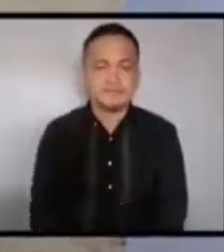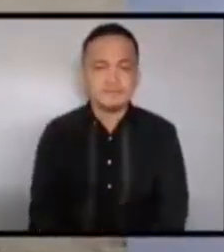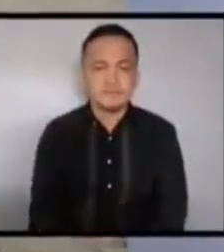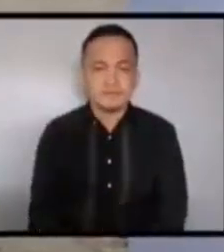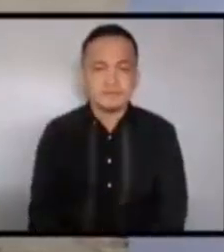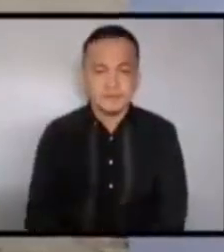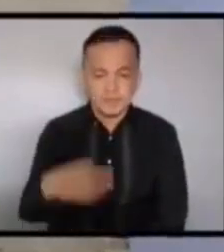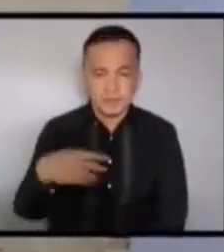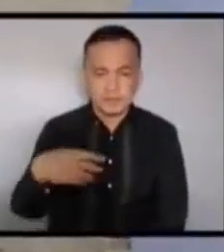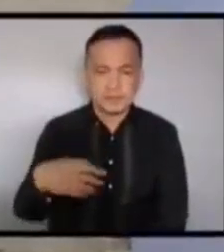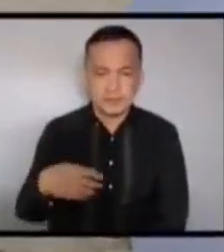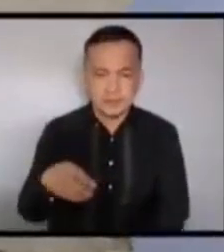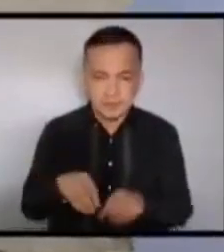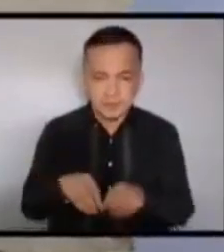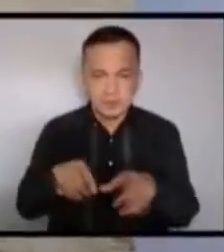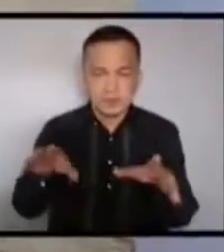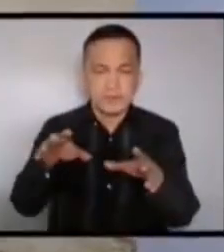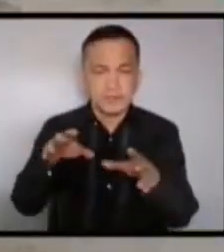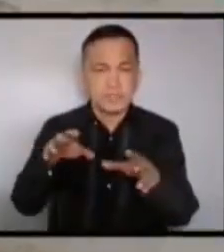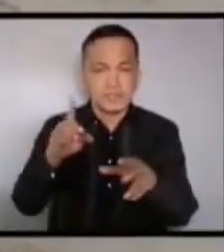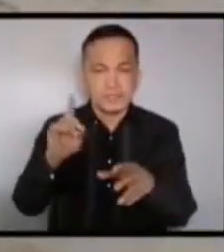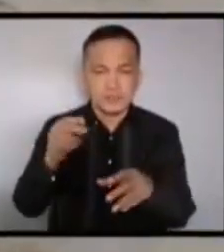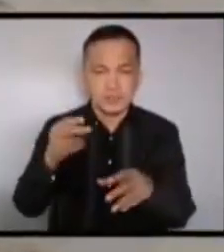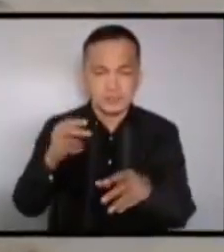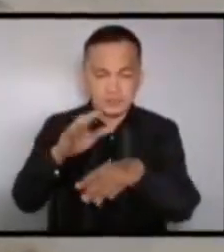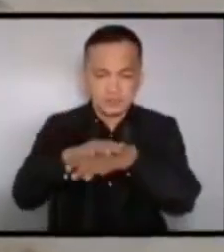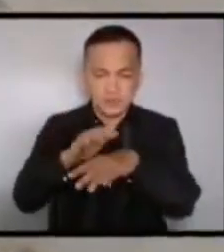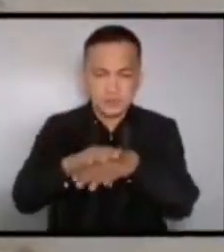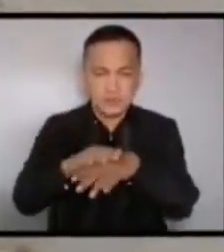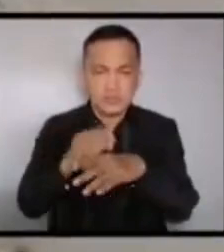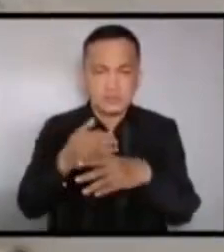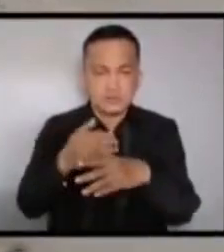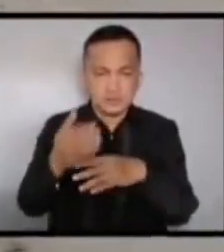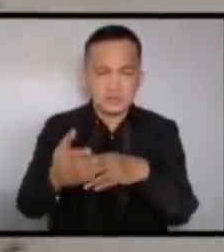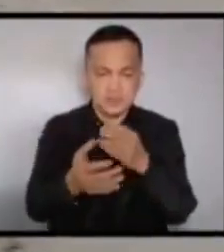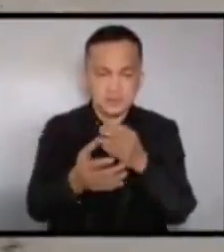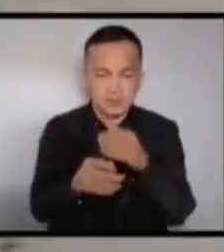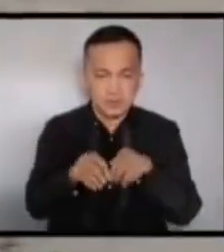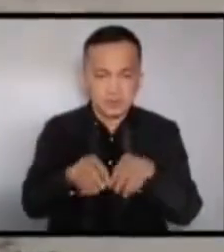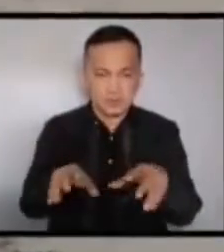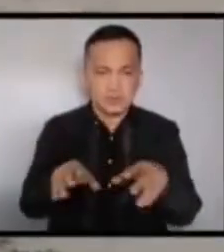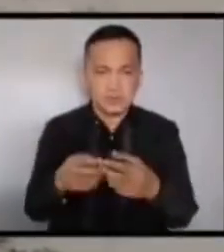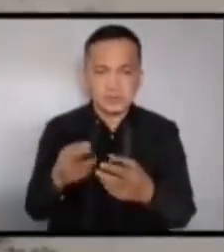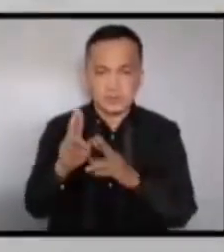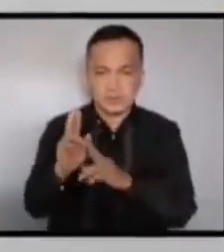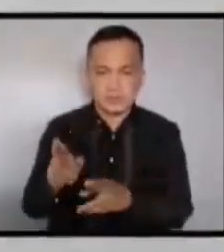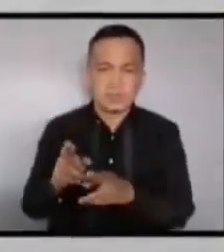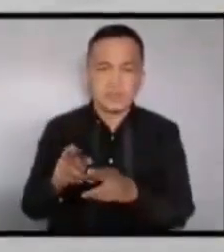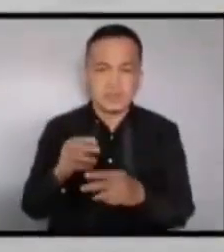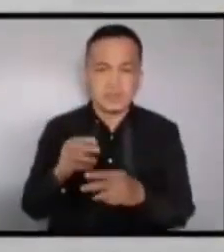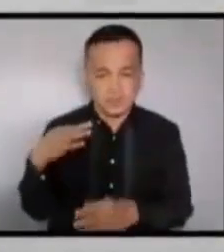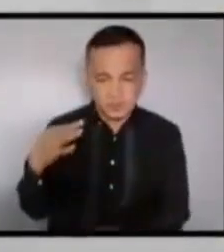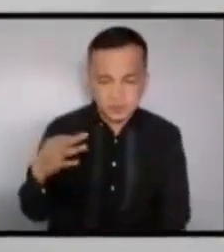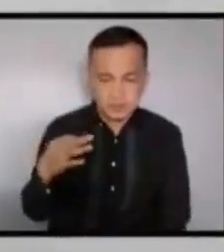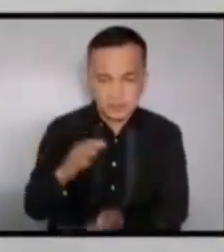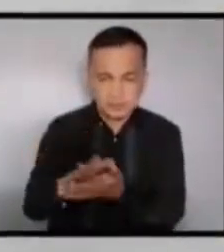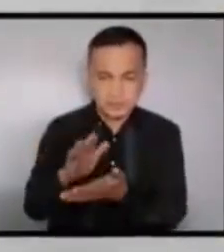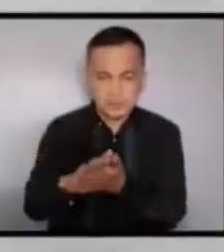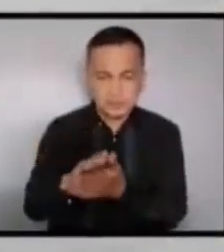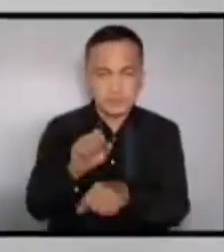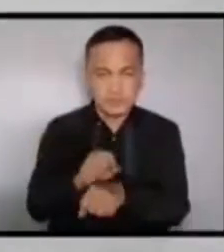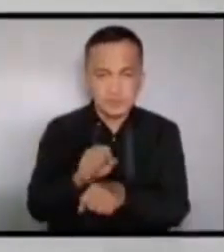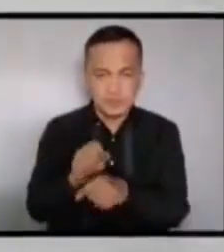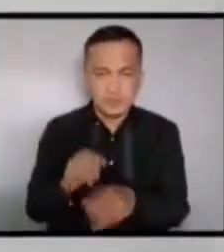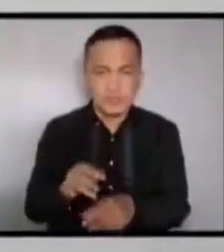DOH ng Public Health Advisory kasunod ng oil spill para sa mga responder, volunteers at cleanup workers. Kinakailangan ayon